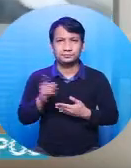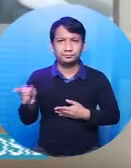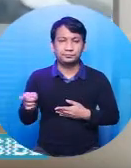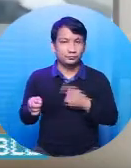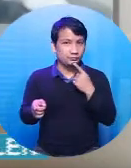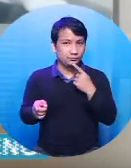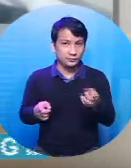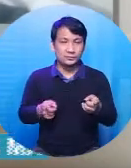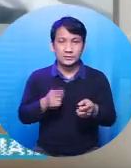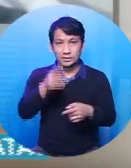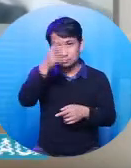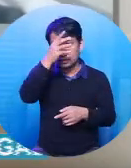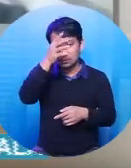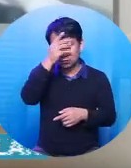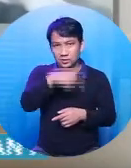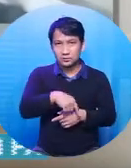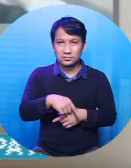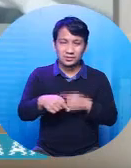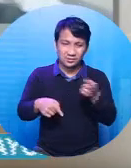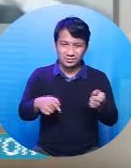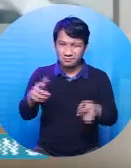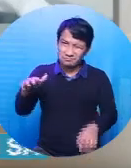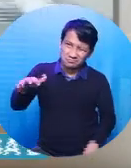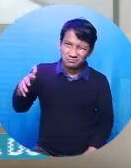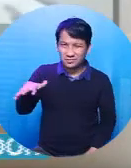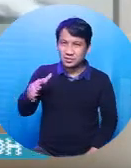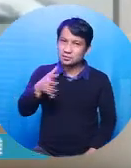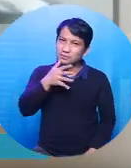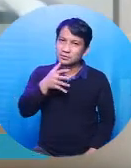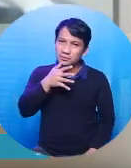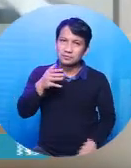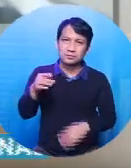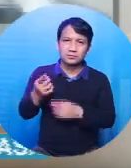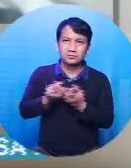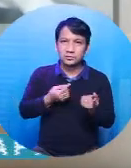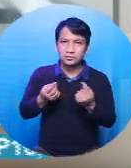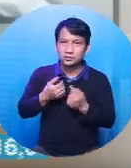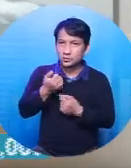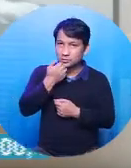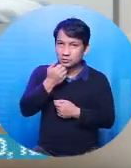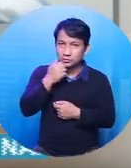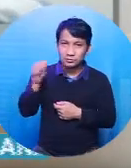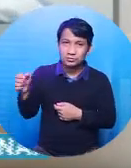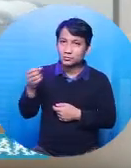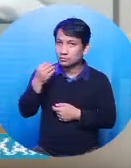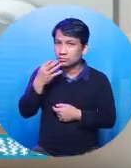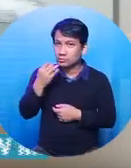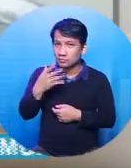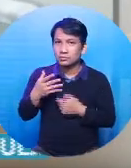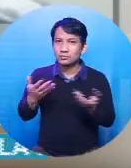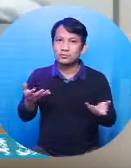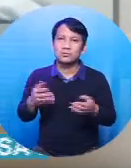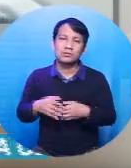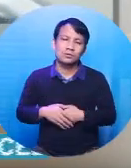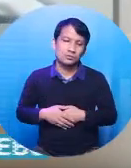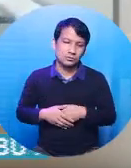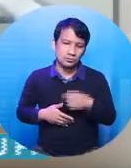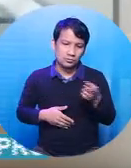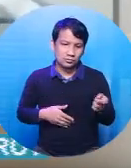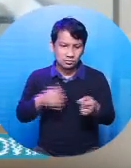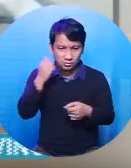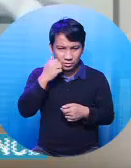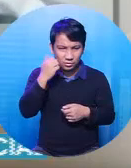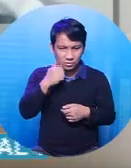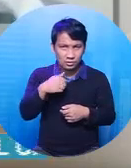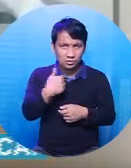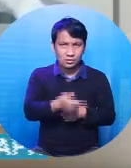sabi lamang ni Papa mo. Kumbaga, nagdududa lang siya na baka si Mama mo may ginagawa na hindi maganda sa Hong Kong. Ganun ba? Opo. Kasi kasama niya